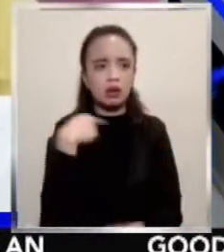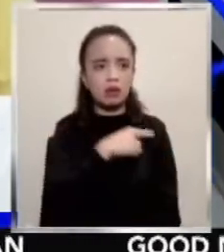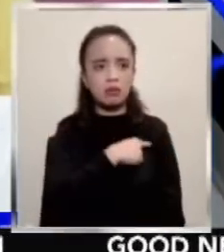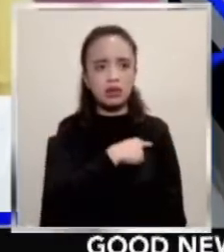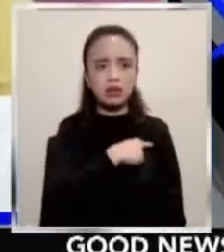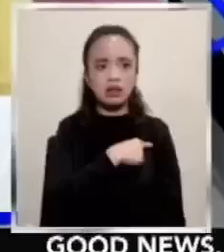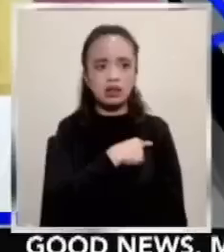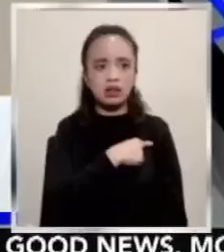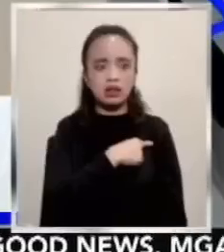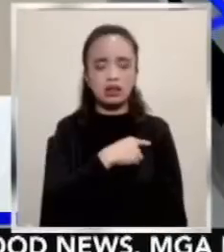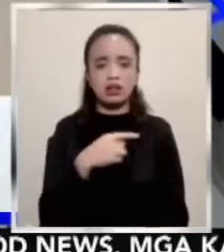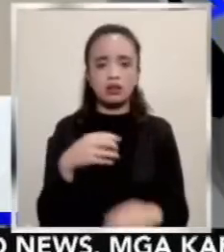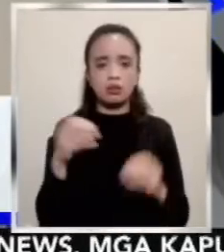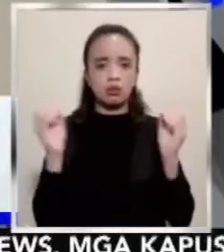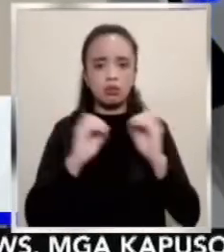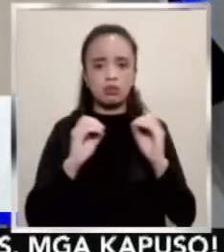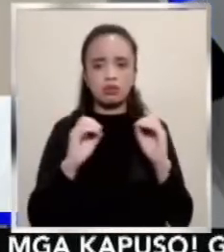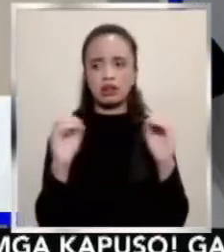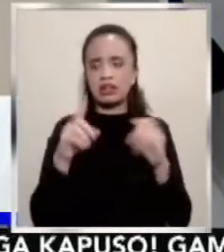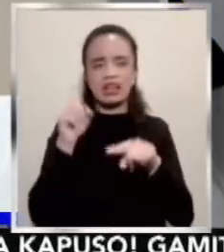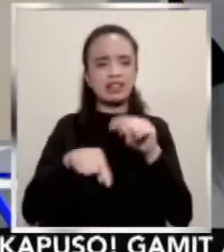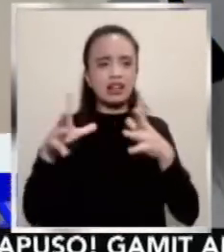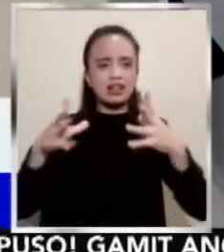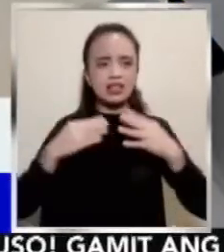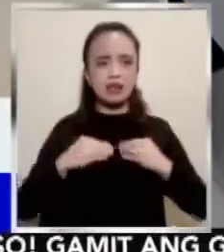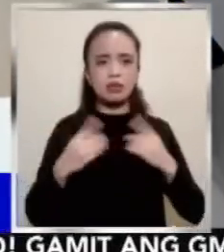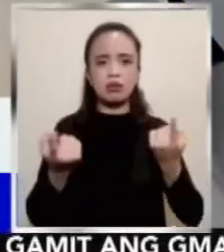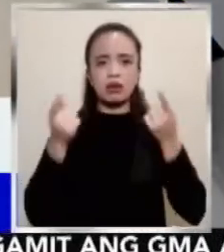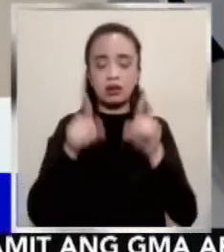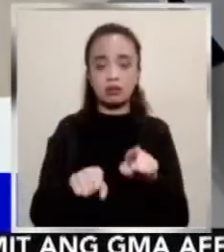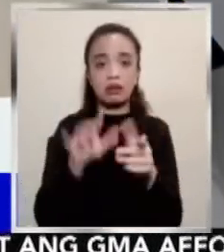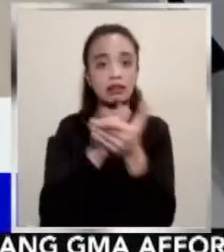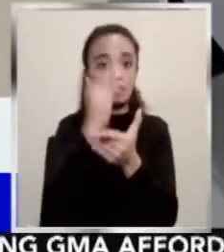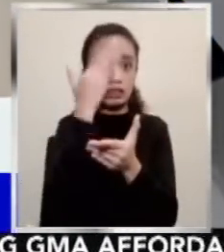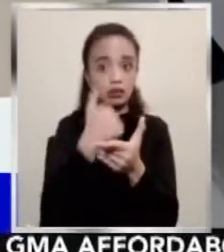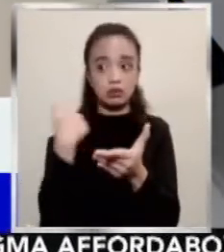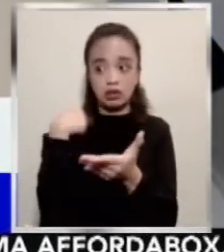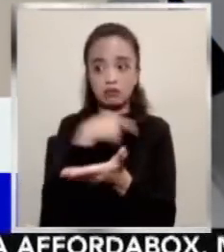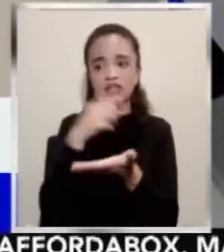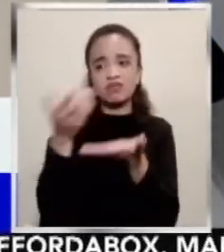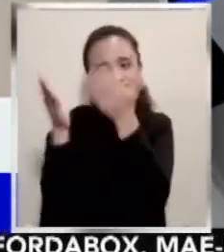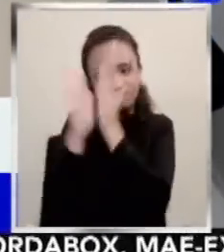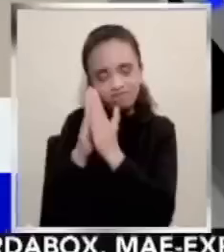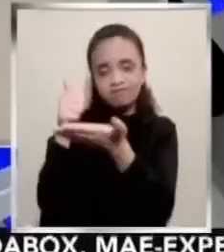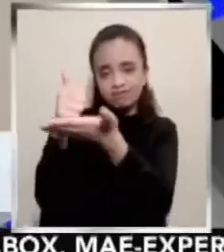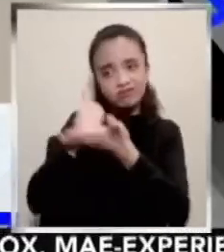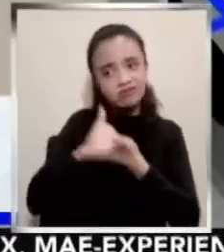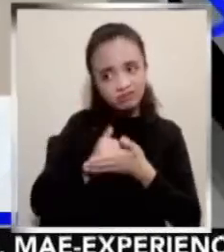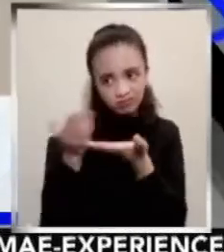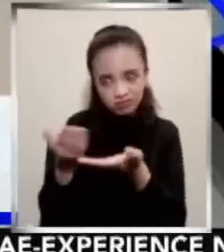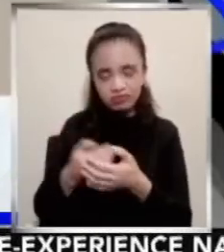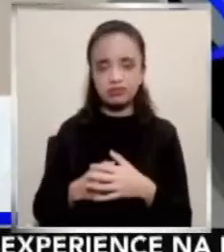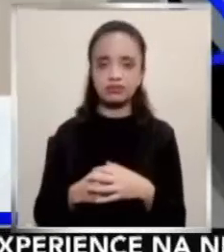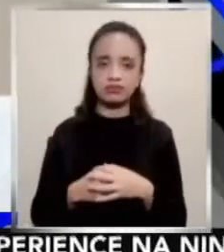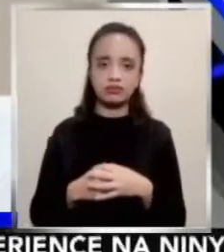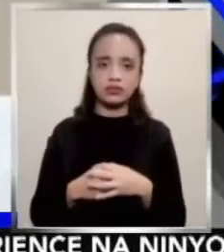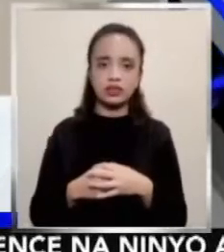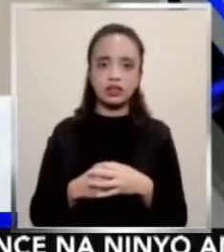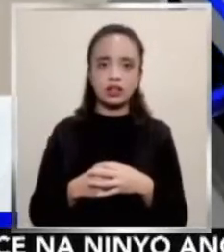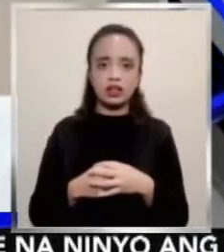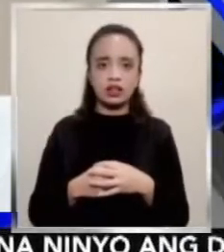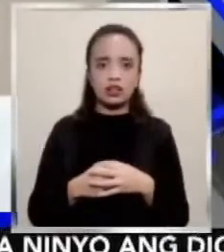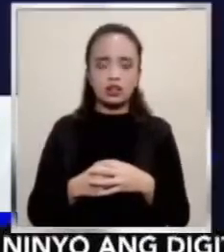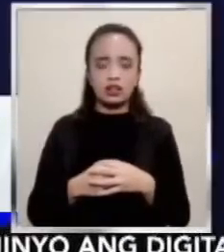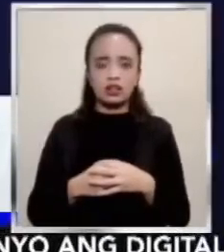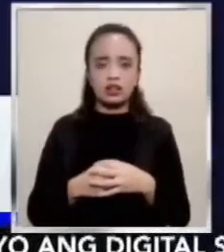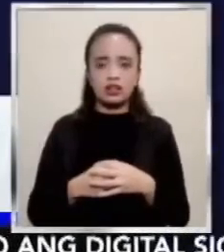ganung pangyayari. Kaya nga po nanghihingi po kami ng tulong sa inyo. Na ano po ba